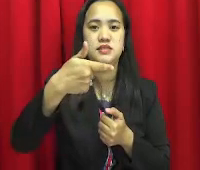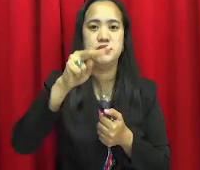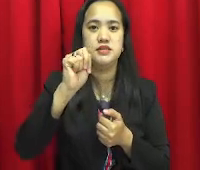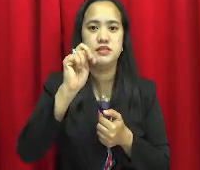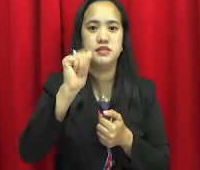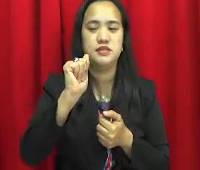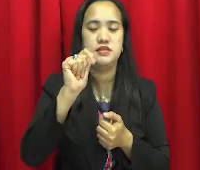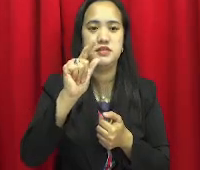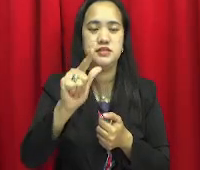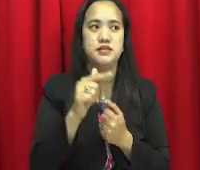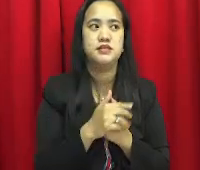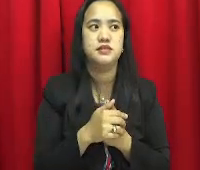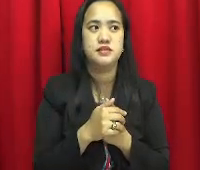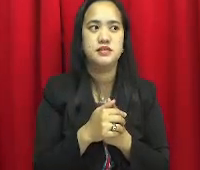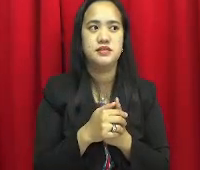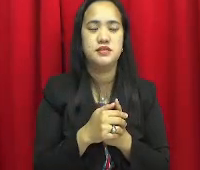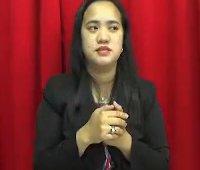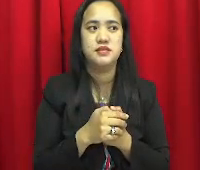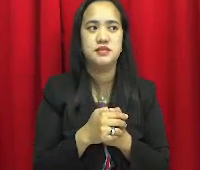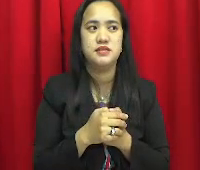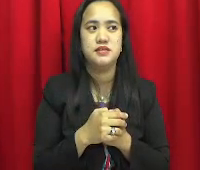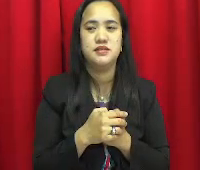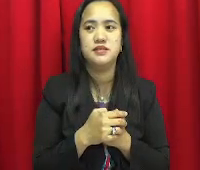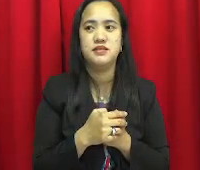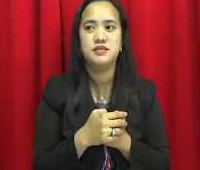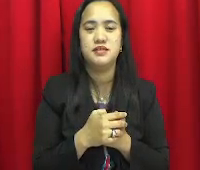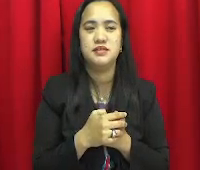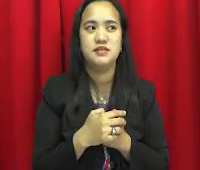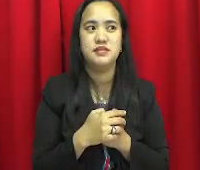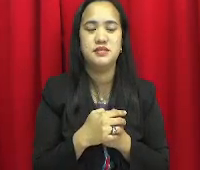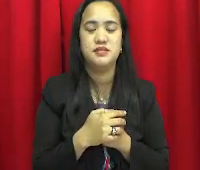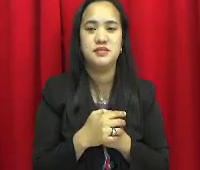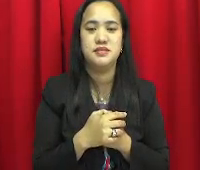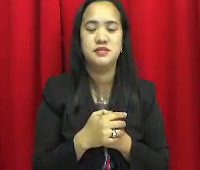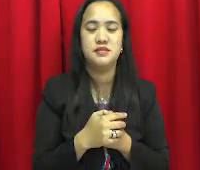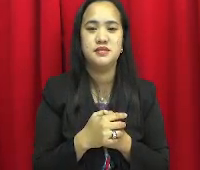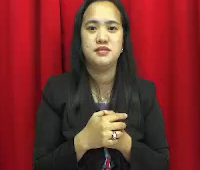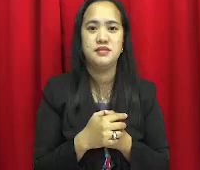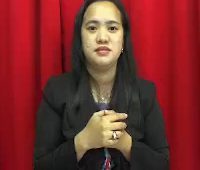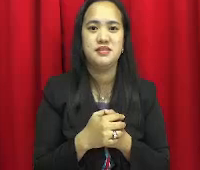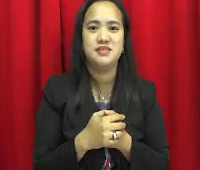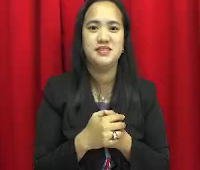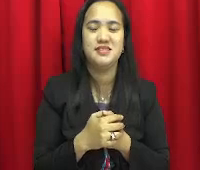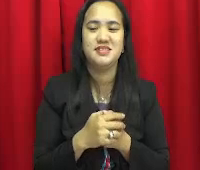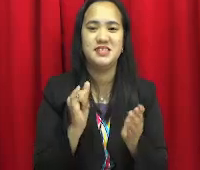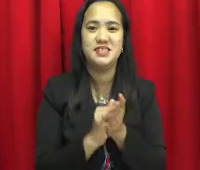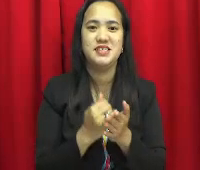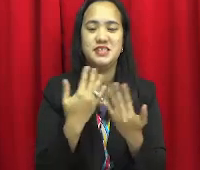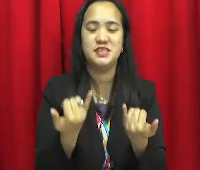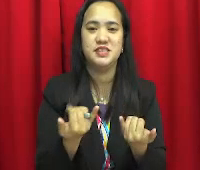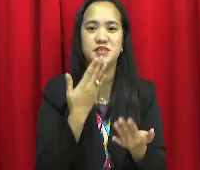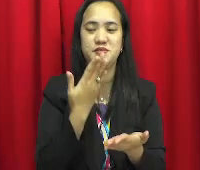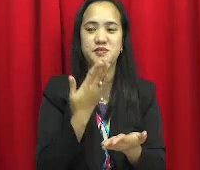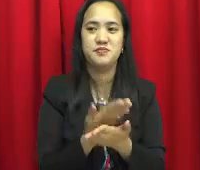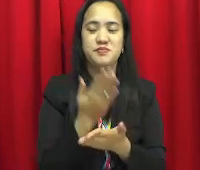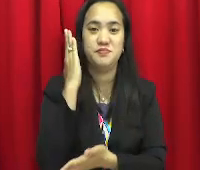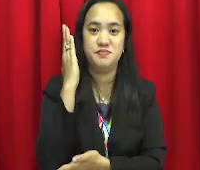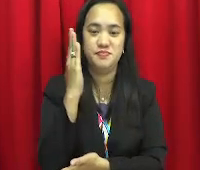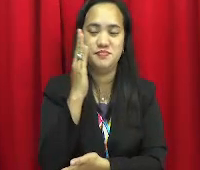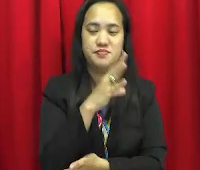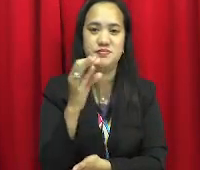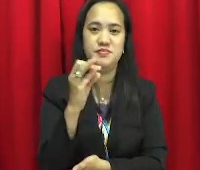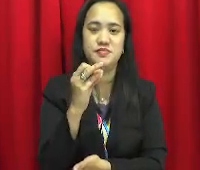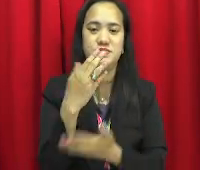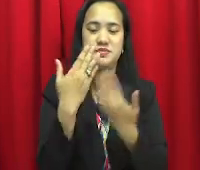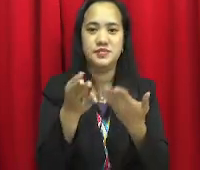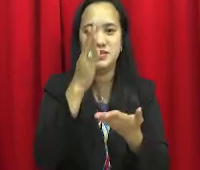signal nila. Okay, To, ingat ka dyan, ha, To. Hi, To. Oh, ingat lang, ha. Blind mo, ha. Oh. Kaya salamat sa